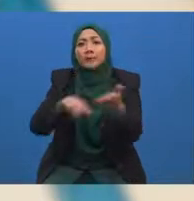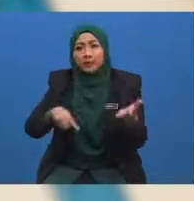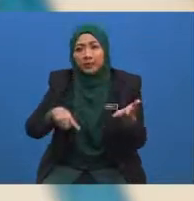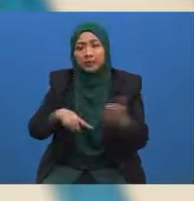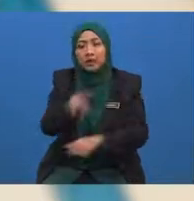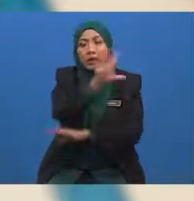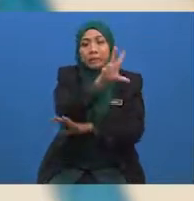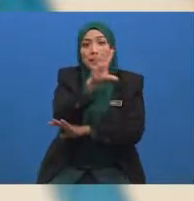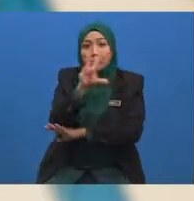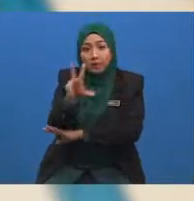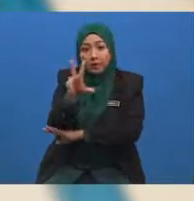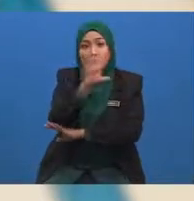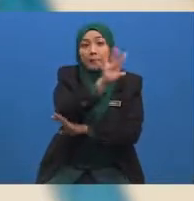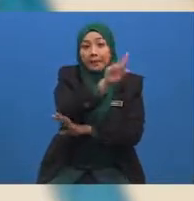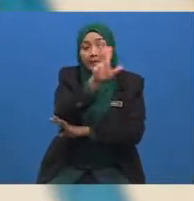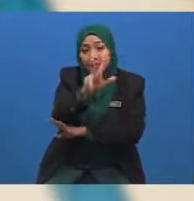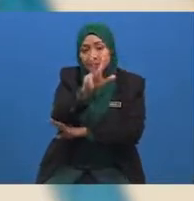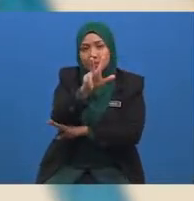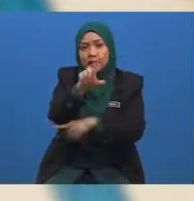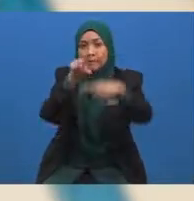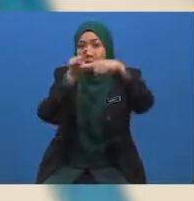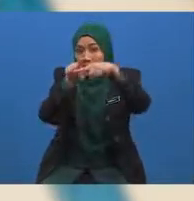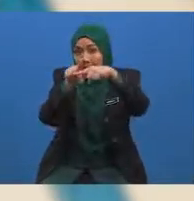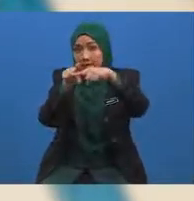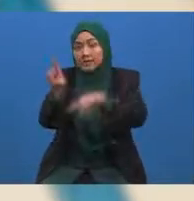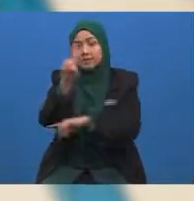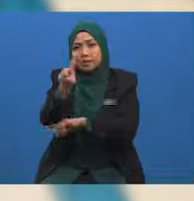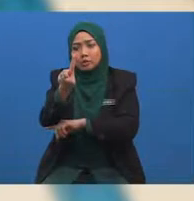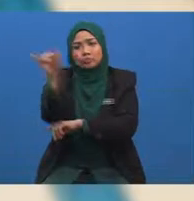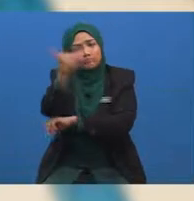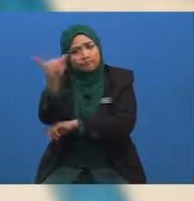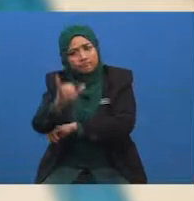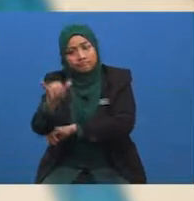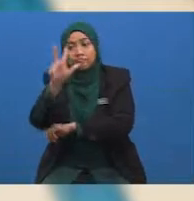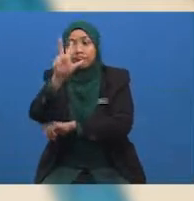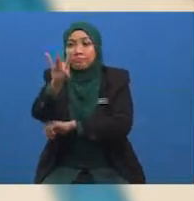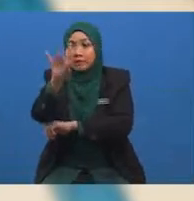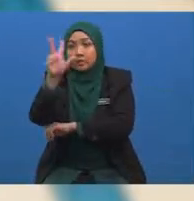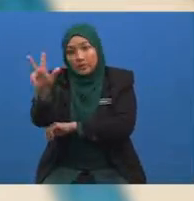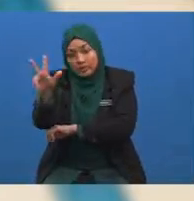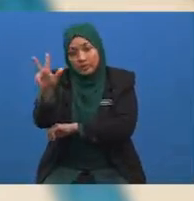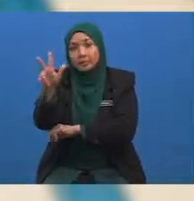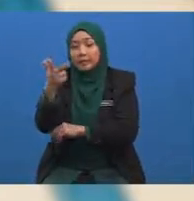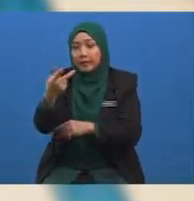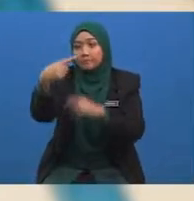83 bahagi 1 sama dengan 83.